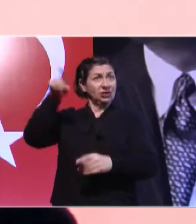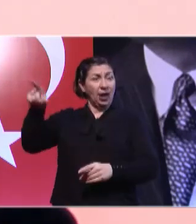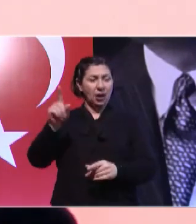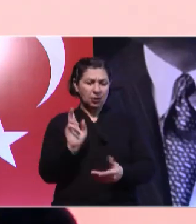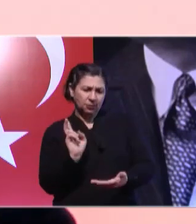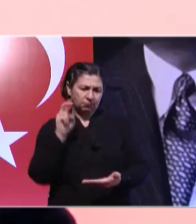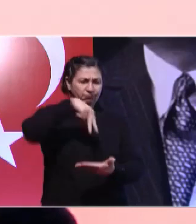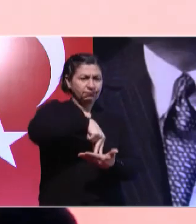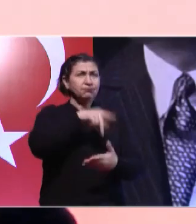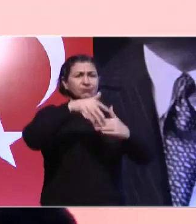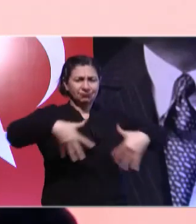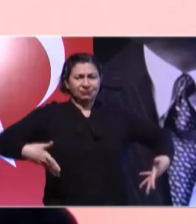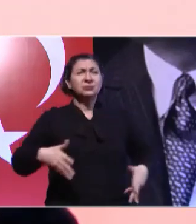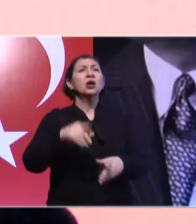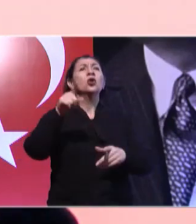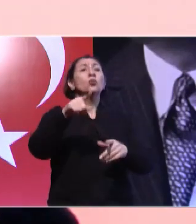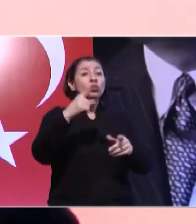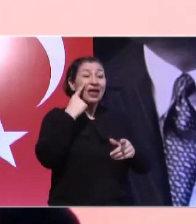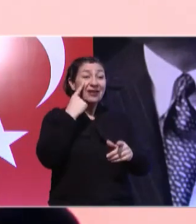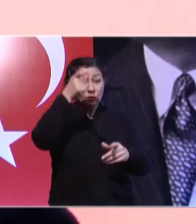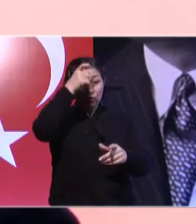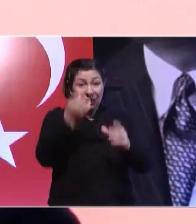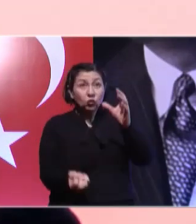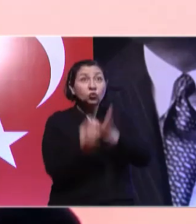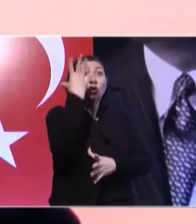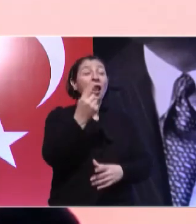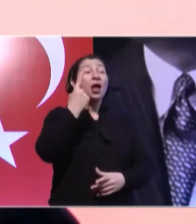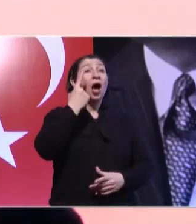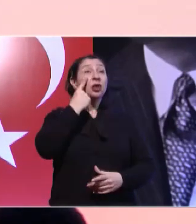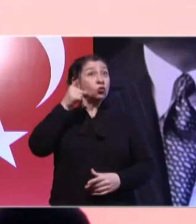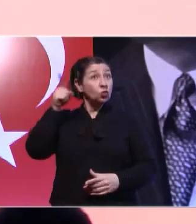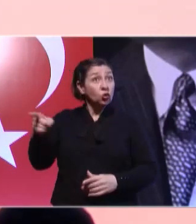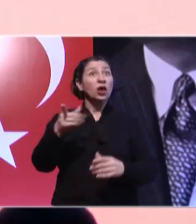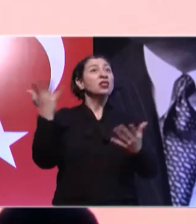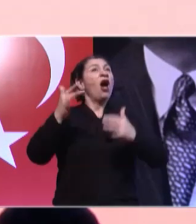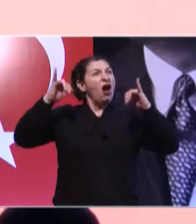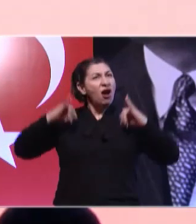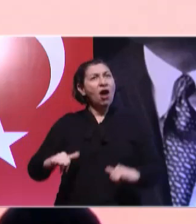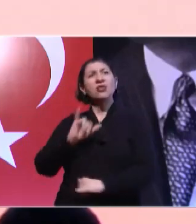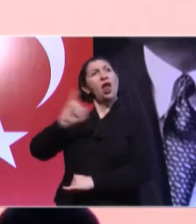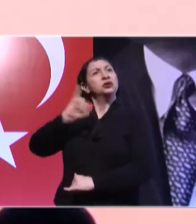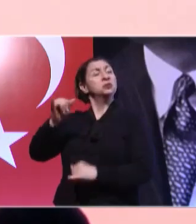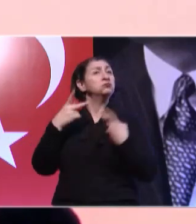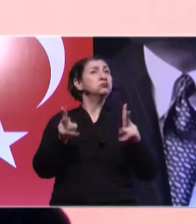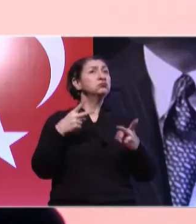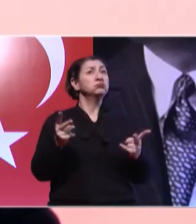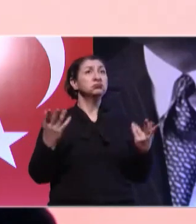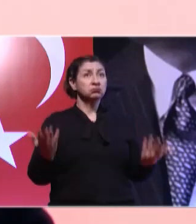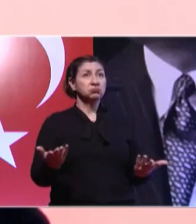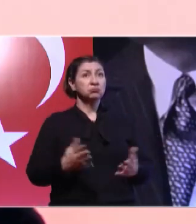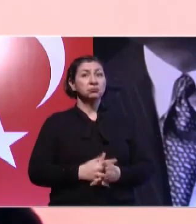Kürsüye çıkıp ülkenin kurucusu olan Gazi Mustafa Kemal'i dahi rahatlıkla eleştirebiliyorlardı.